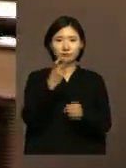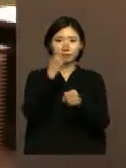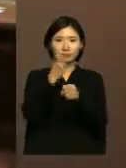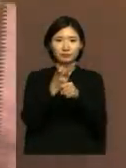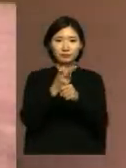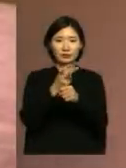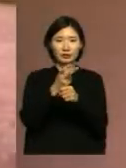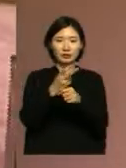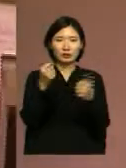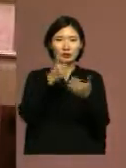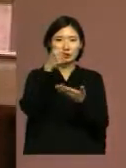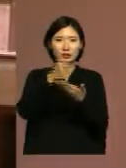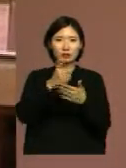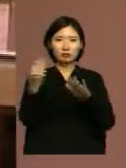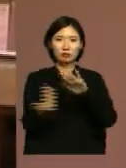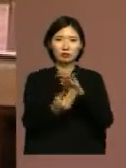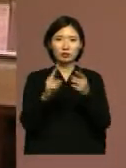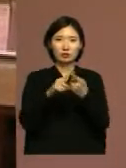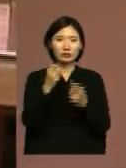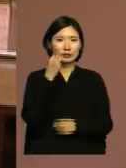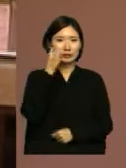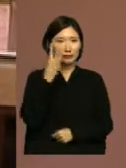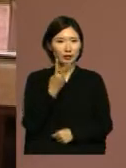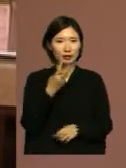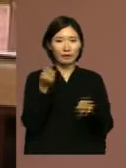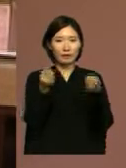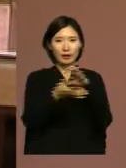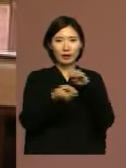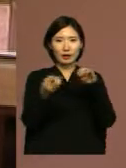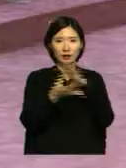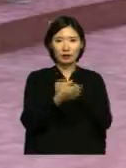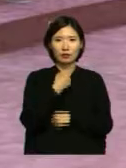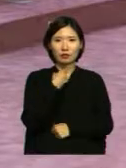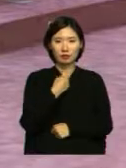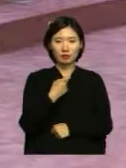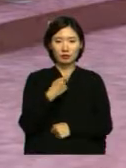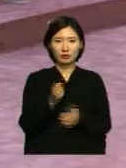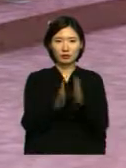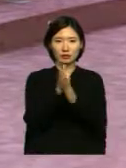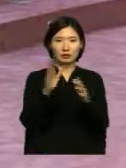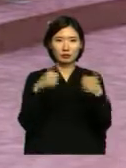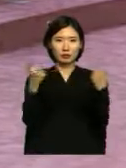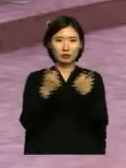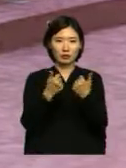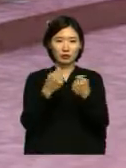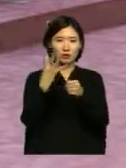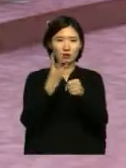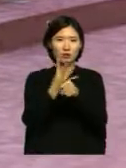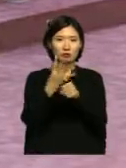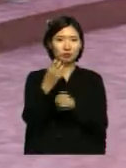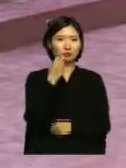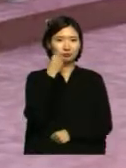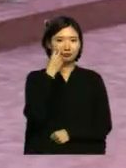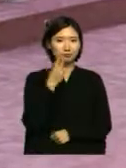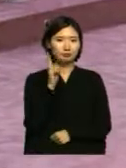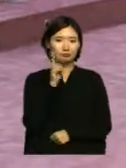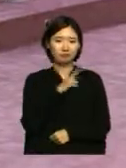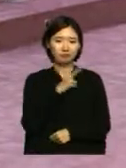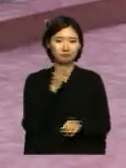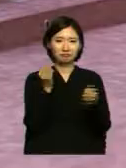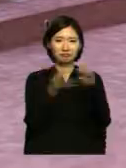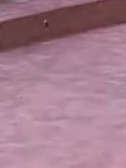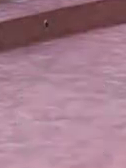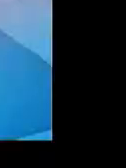2012년 의장단 구성을 놓고 3개월 넘게 파행한 의정부 시의회. 4년 뒤에도 두 달간 극심한